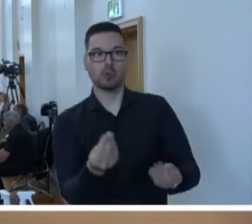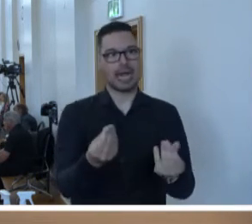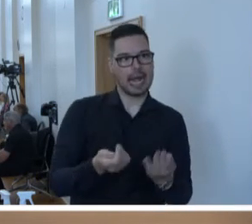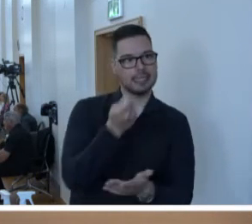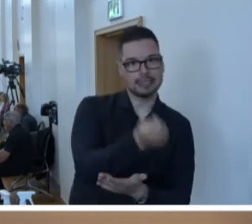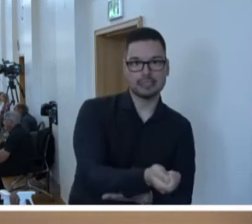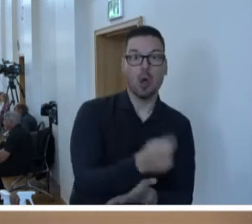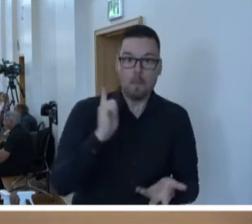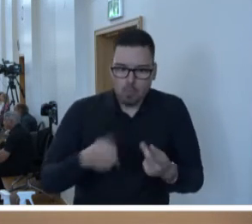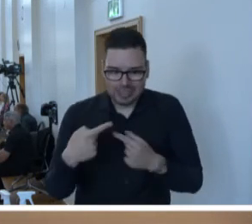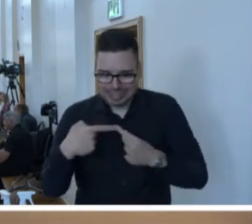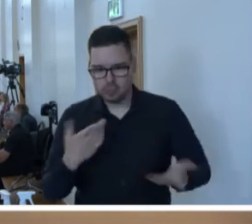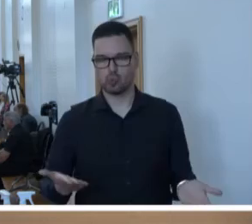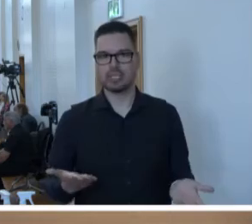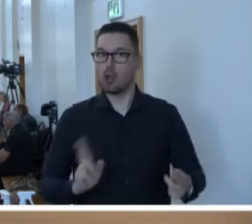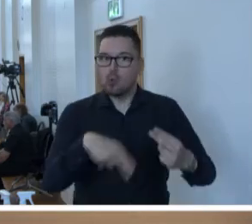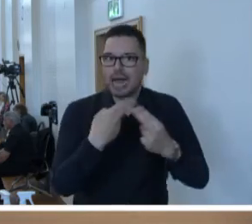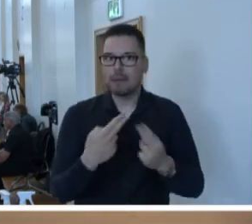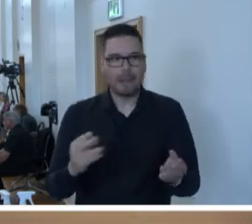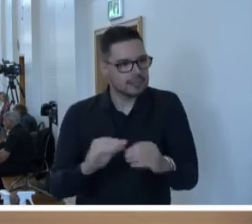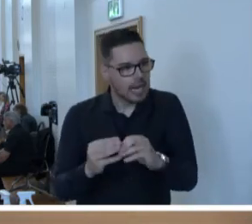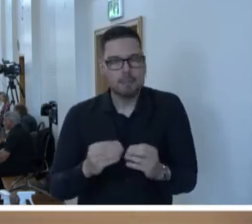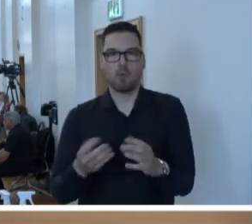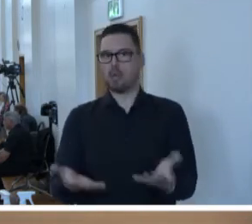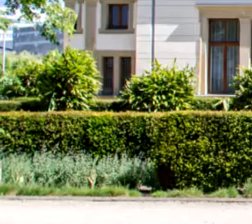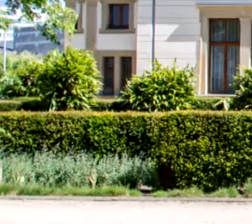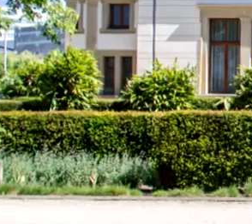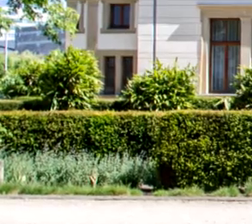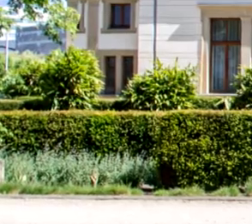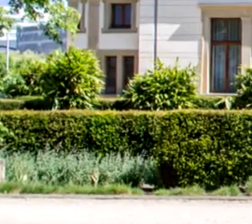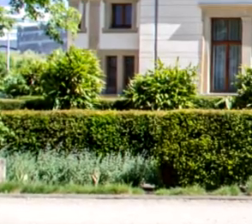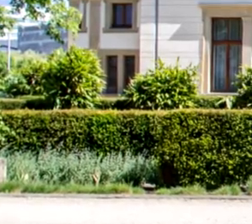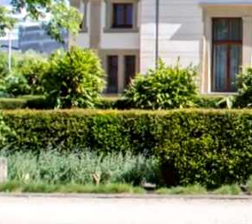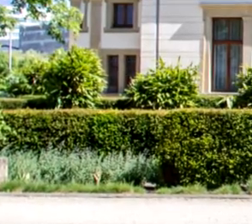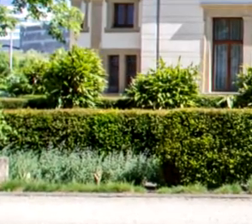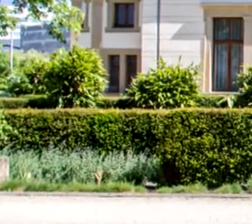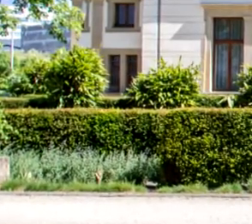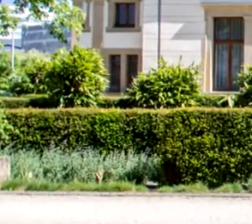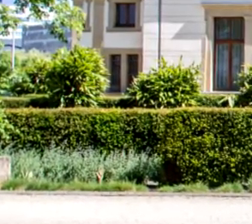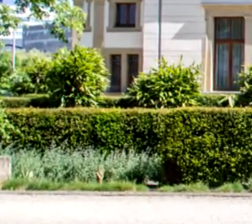dann müssen wir darüber diskutieren, damit es am Ende dort ankommt, wo es benötigt wird. Vielen Dank.